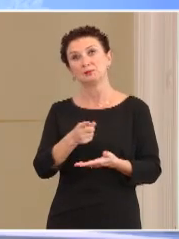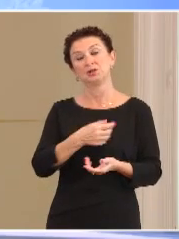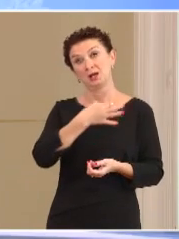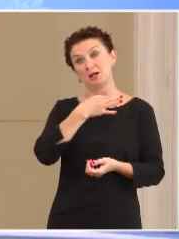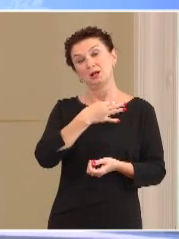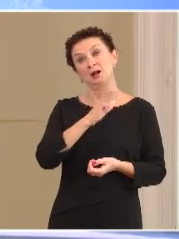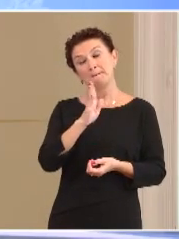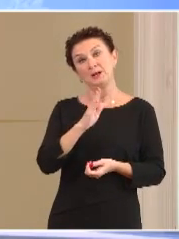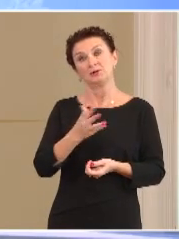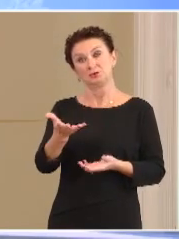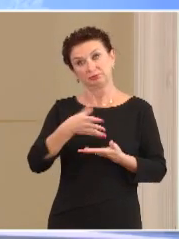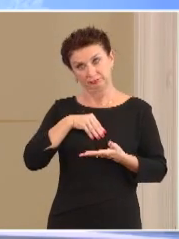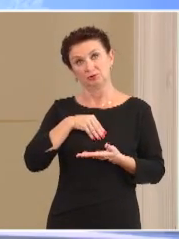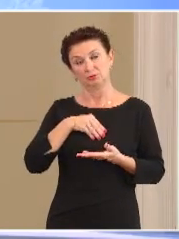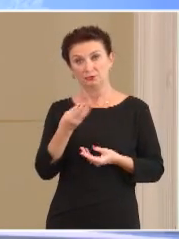tym sensie absolutnie tak.